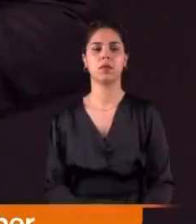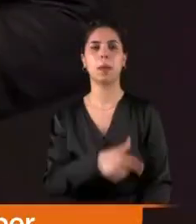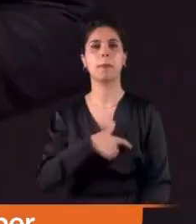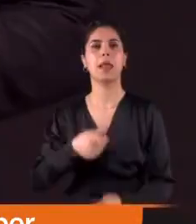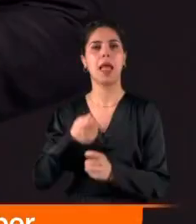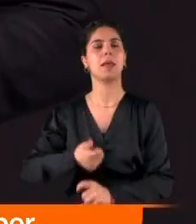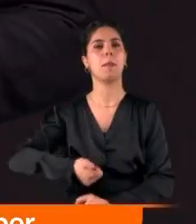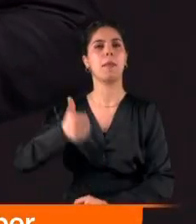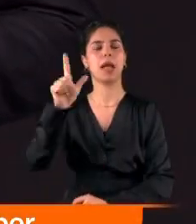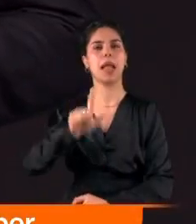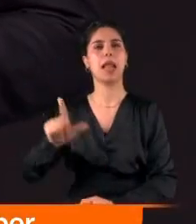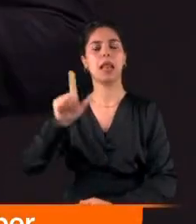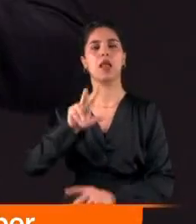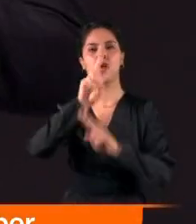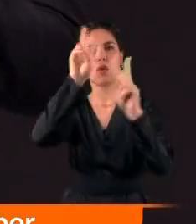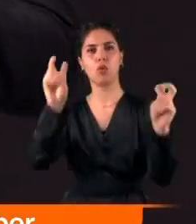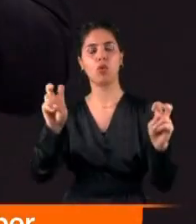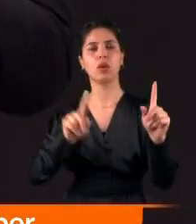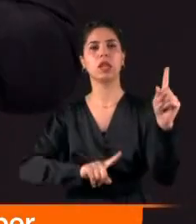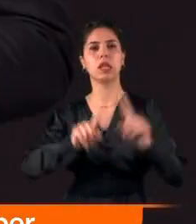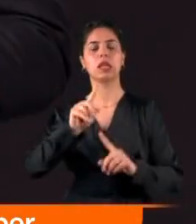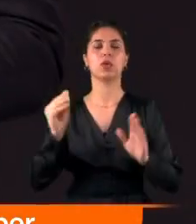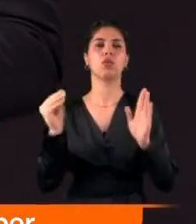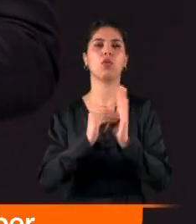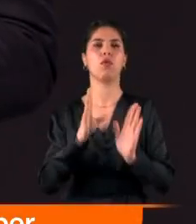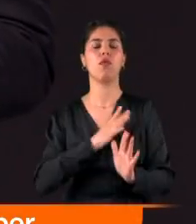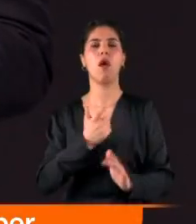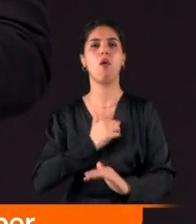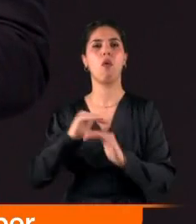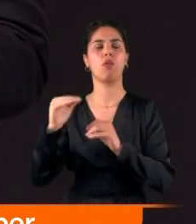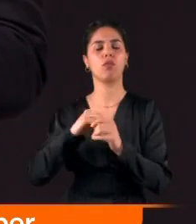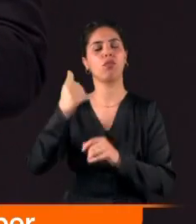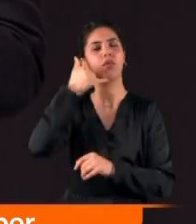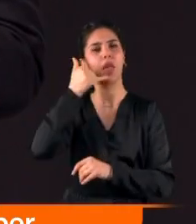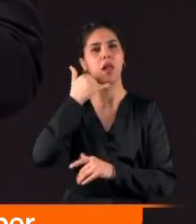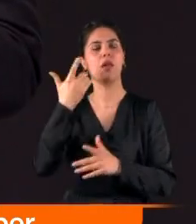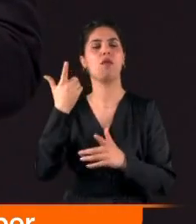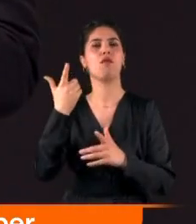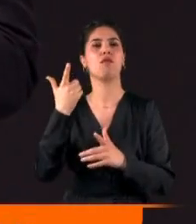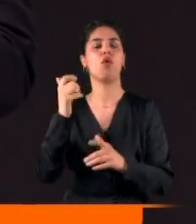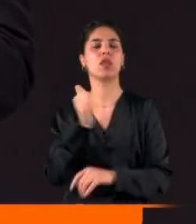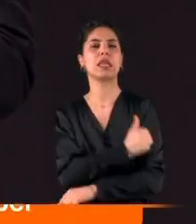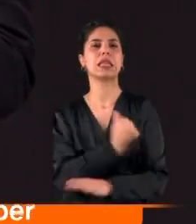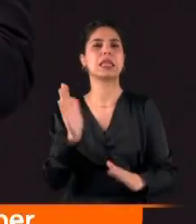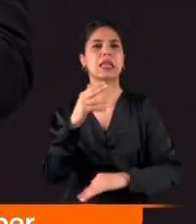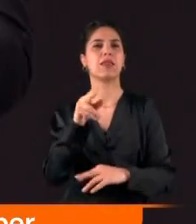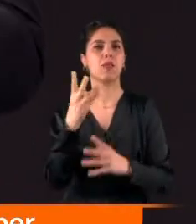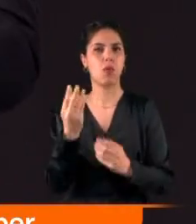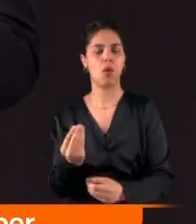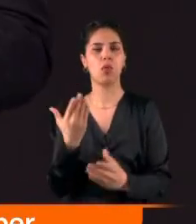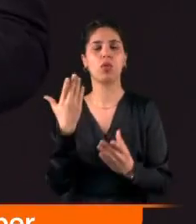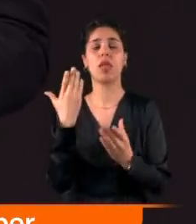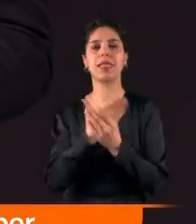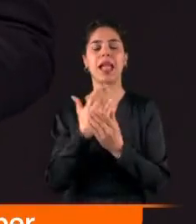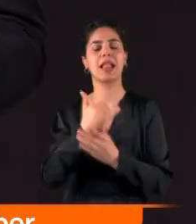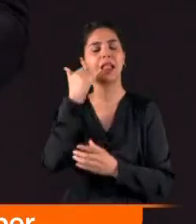Milli Eğitim Bakanlığı lise müfredatını dijital ortama taşıdı öğrenciler için cep telefonları adeta birer sınıf gibi oldu artık dersler cepte